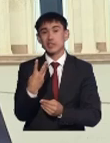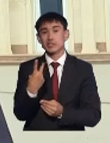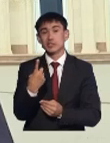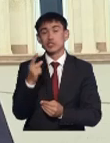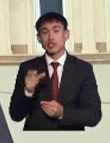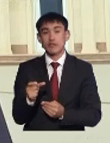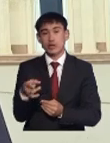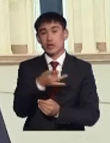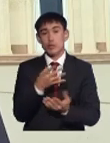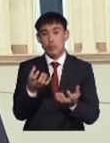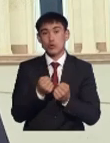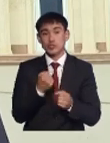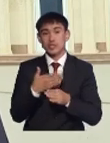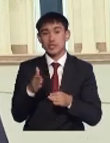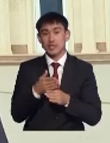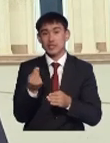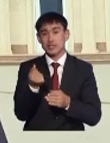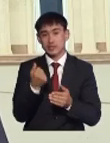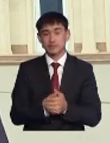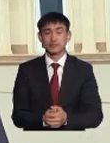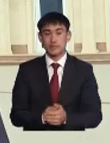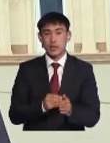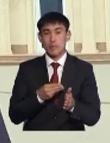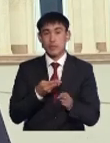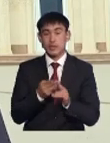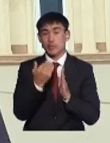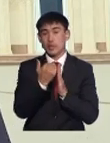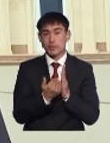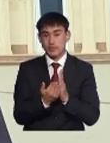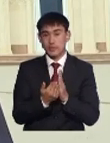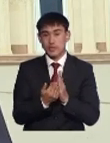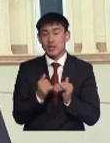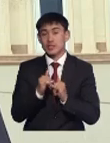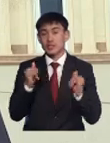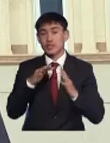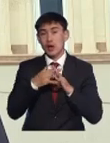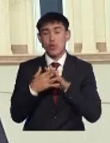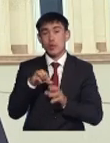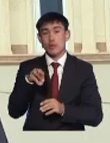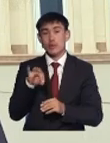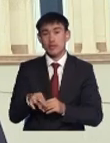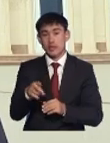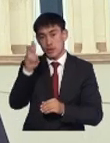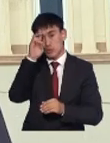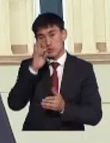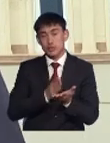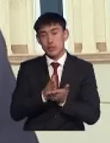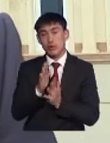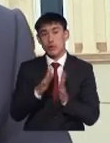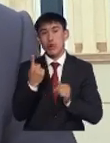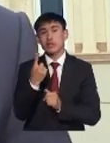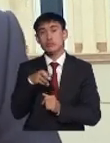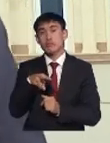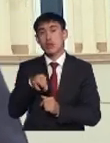житель нашего района получил необходимые средства по данной программе. Для развития «Аула Манаты» государство направило более